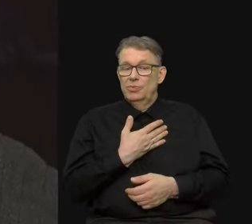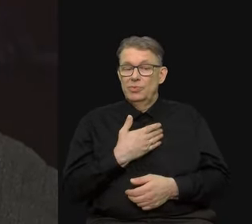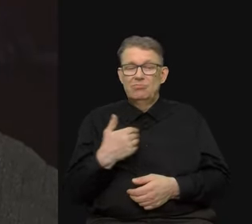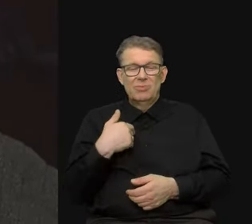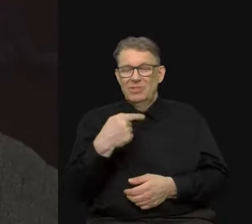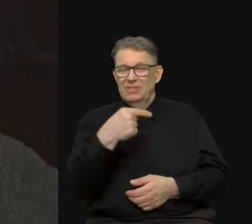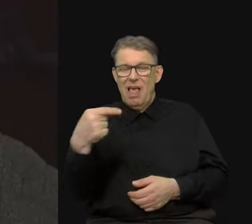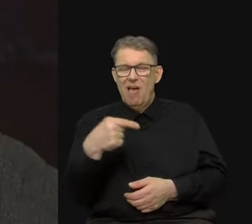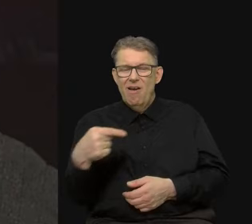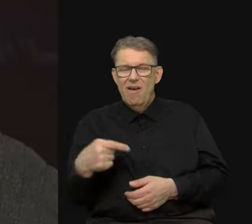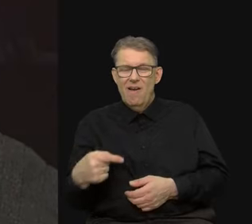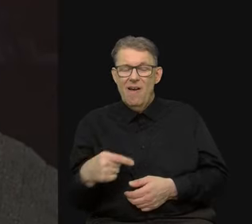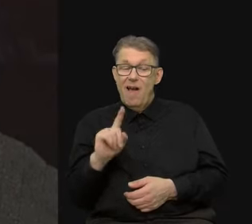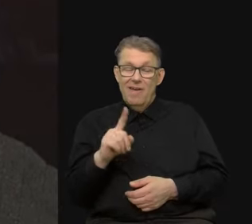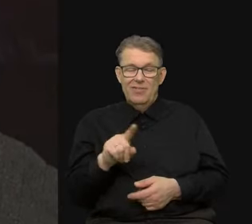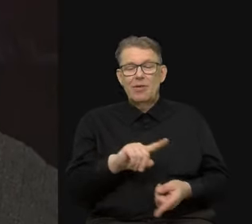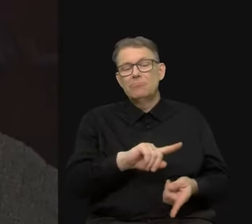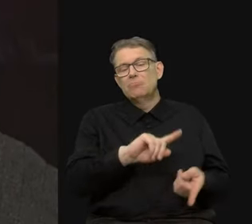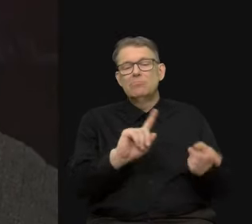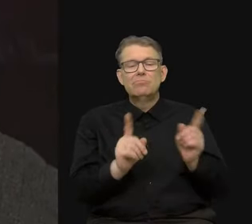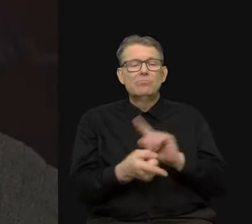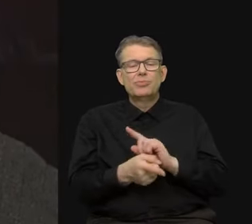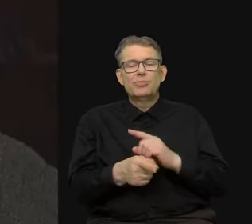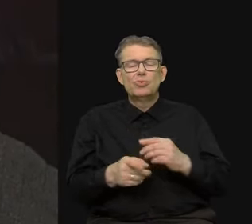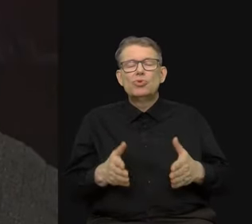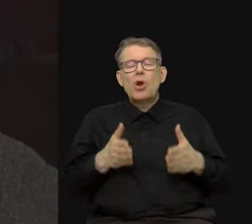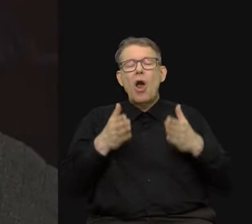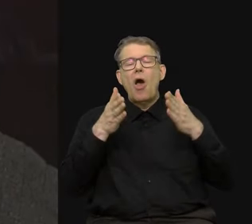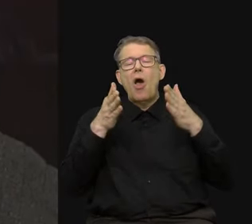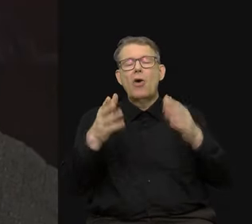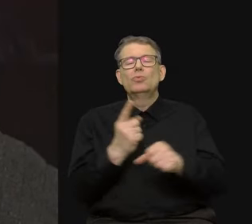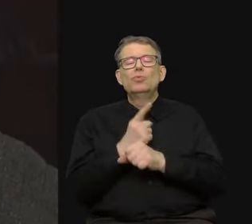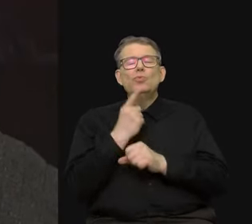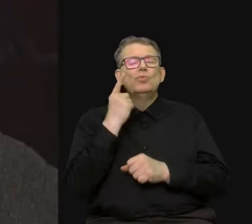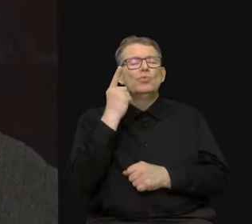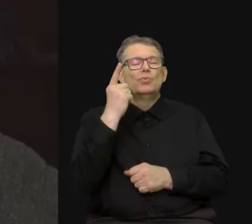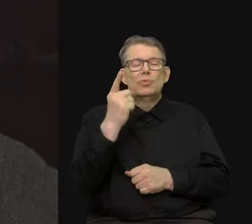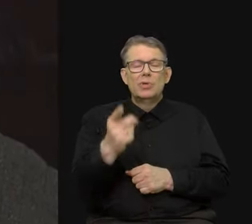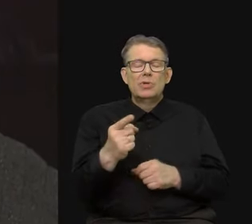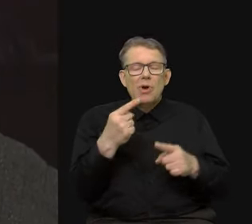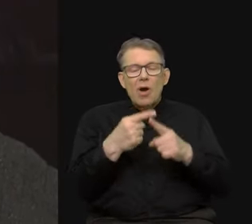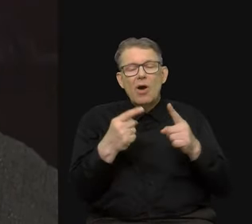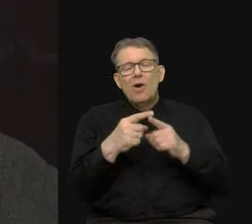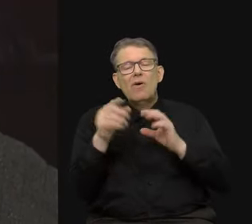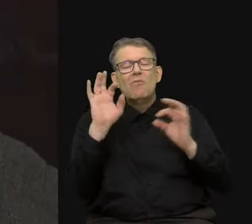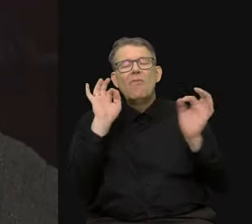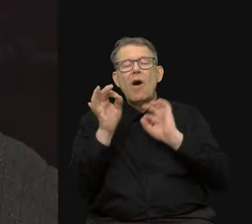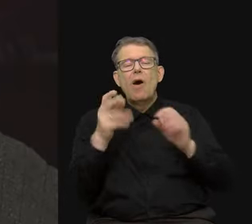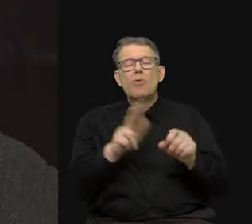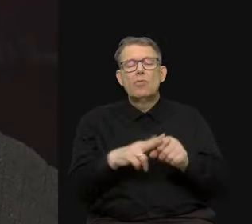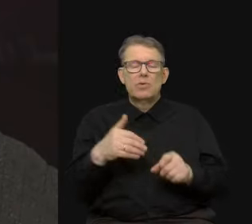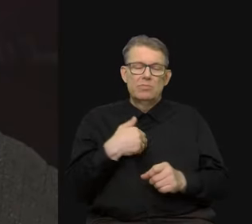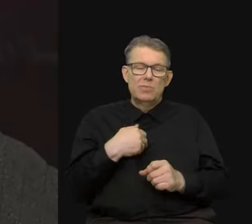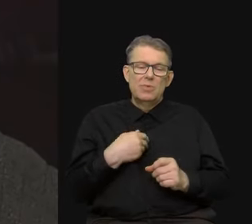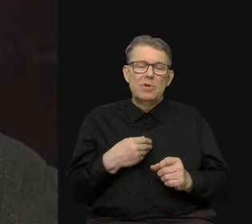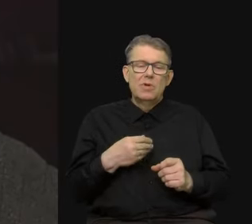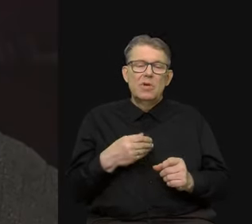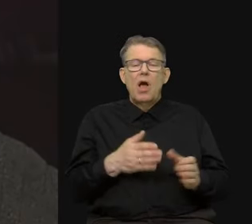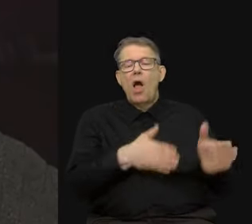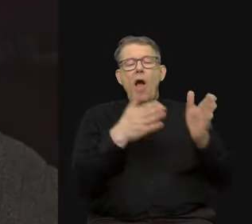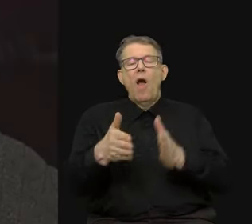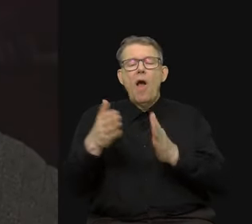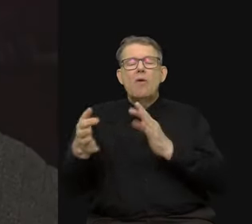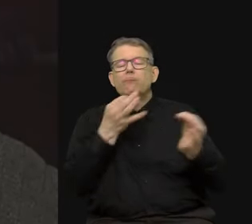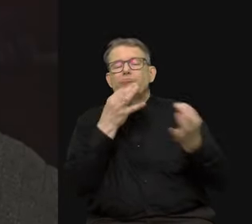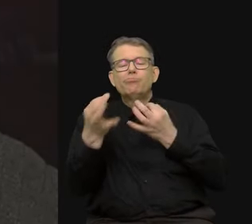Jednak przekształciło się to w długą drogę, ponieważ małe strzępy informacji, które napotykałem, rodziły kolejne pytania.